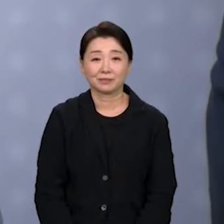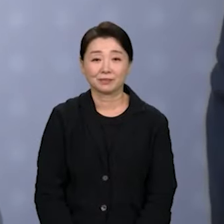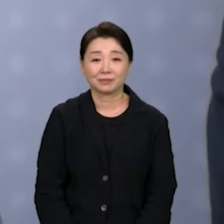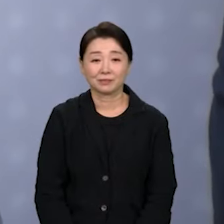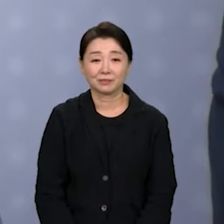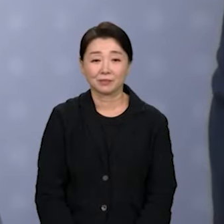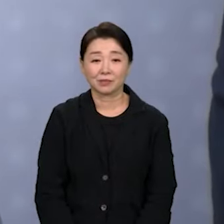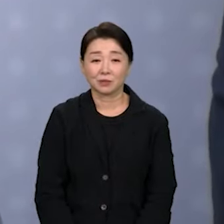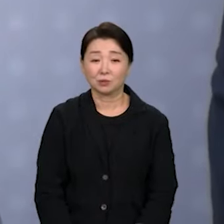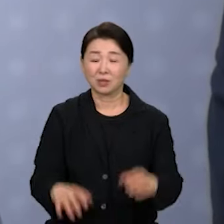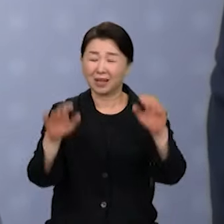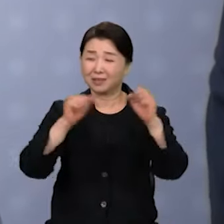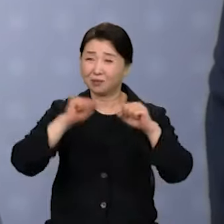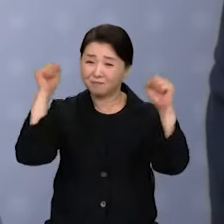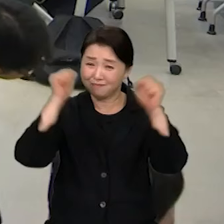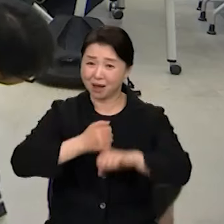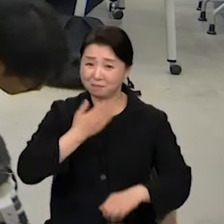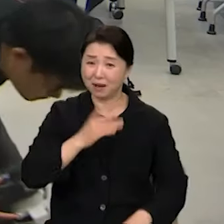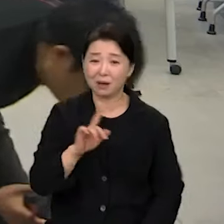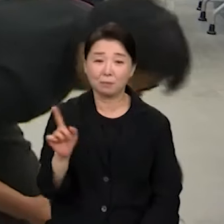우리가 체육을 망가뜨리겠습니까?